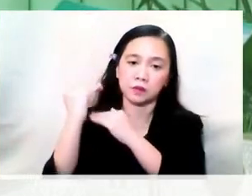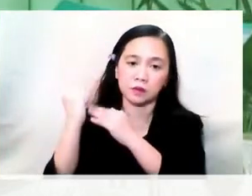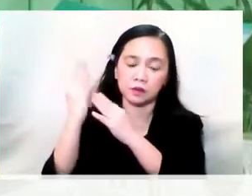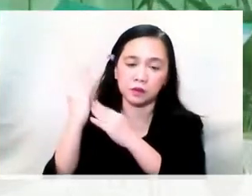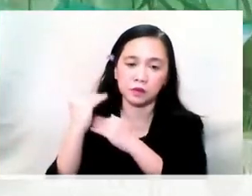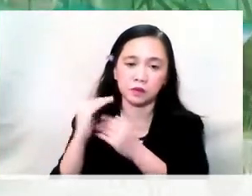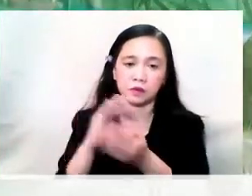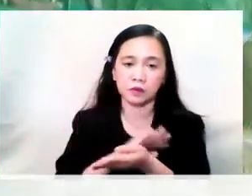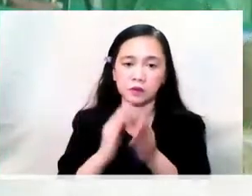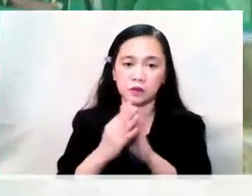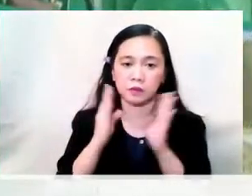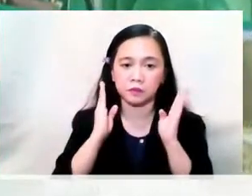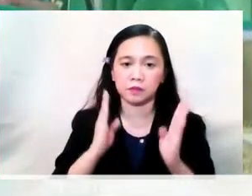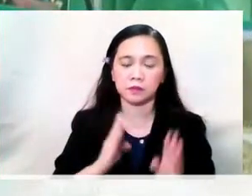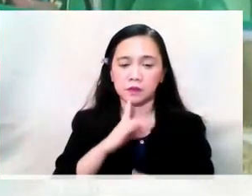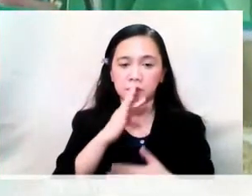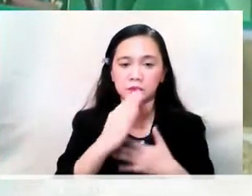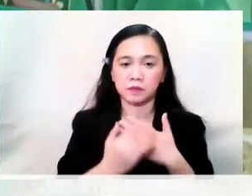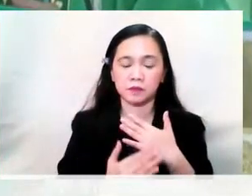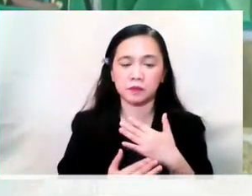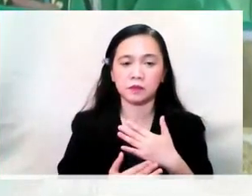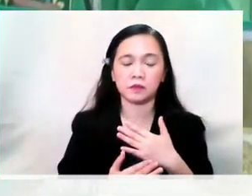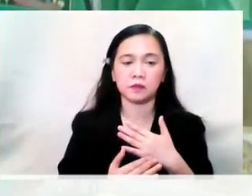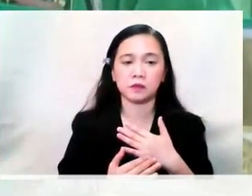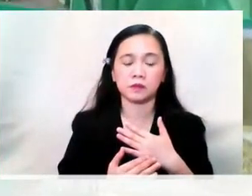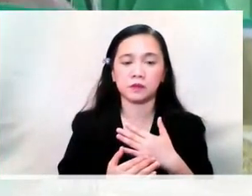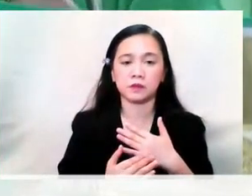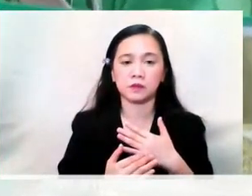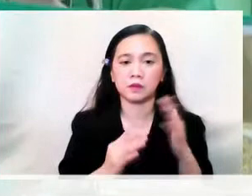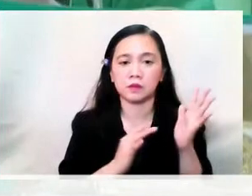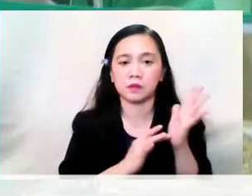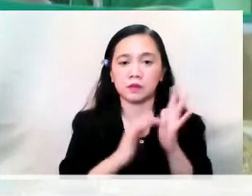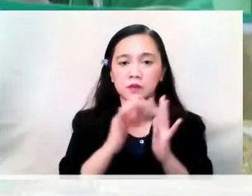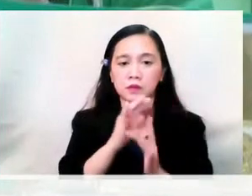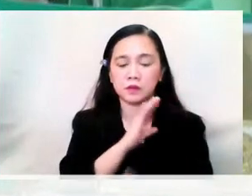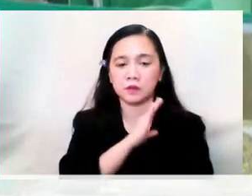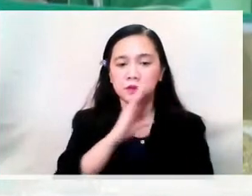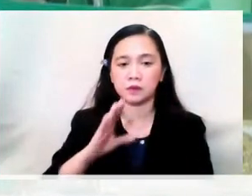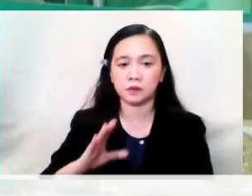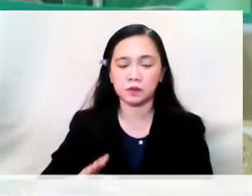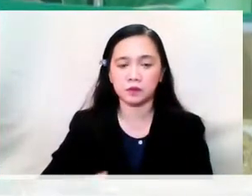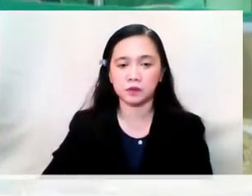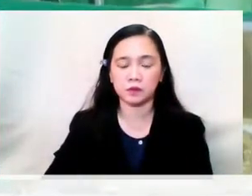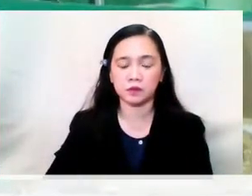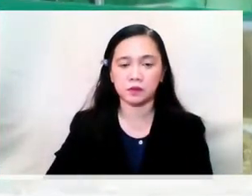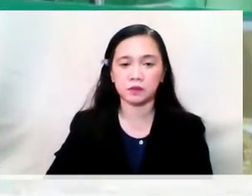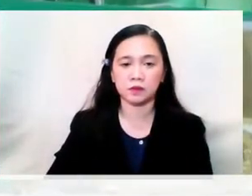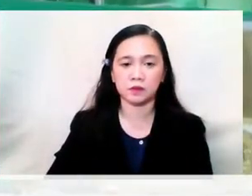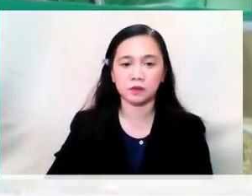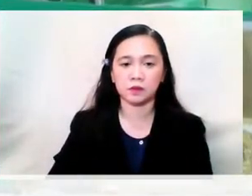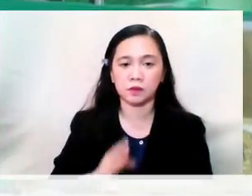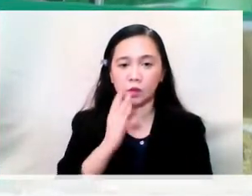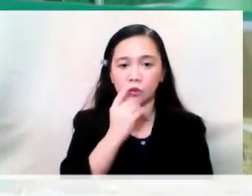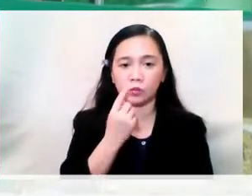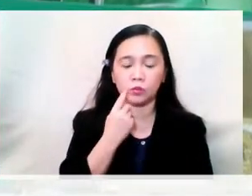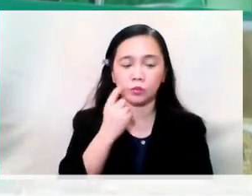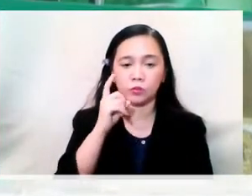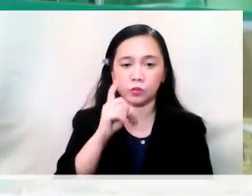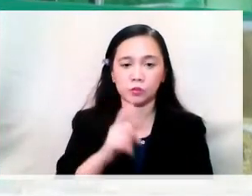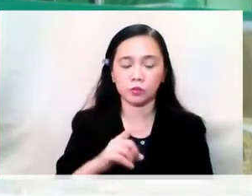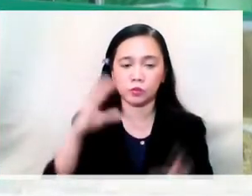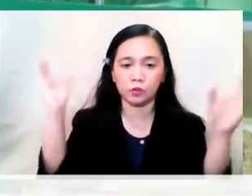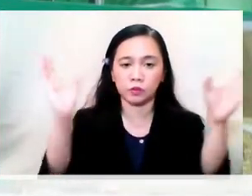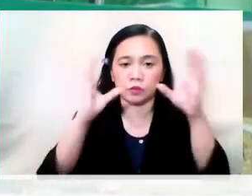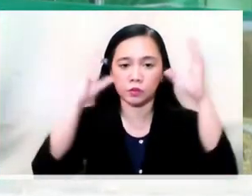at dugo ng iyong anak at aming Panginoong Hesukristo na nag-utos ipagdiwang ang misteryong